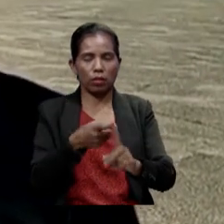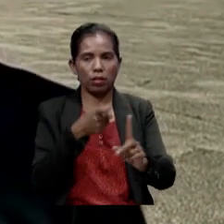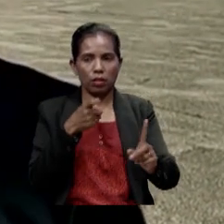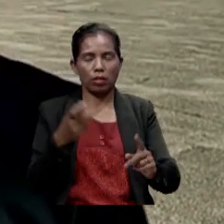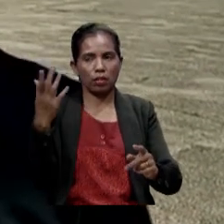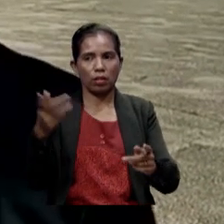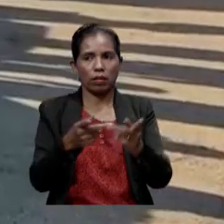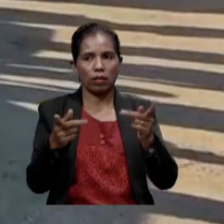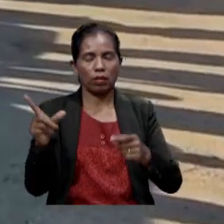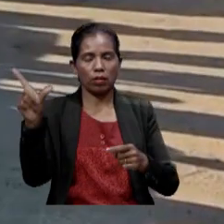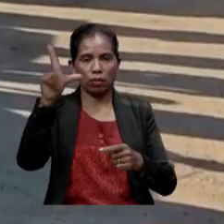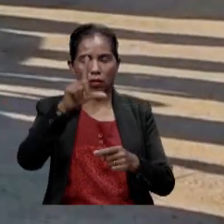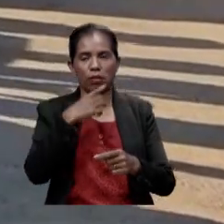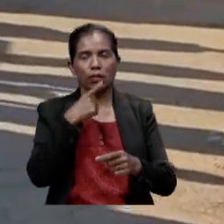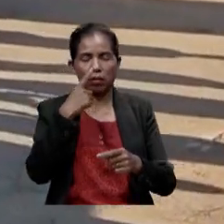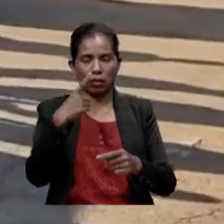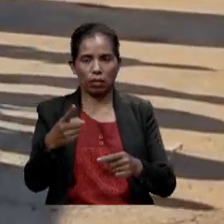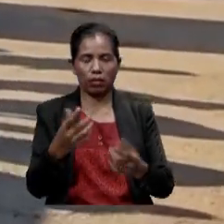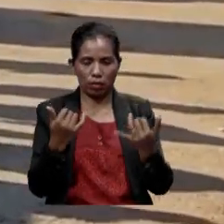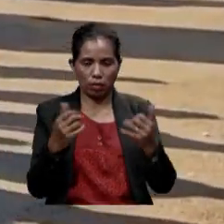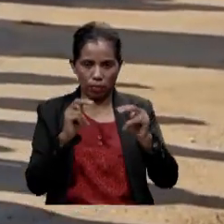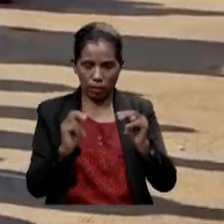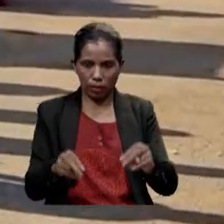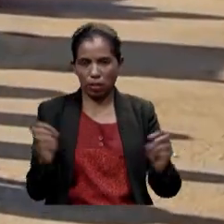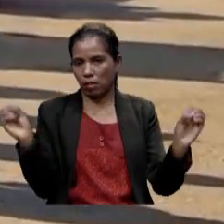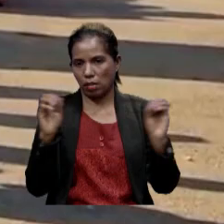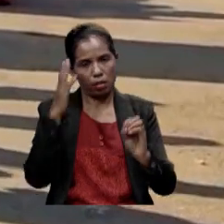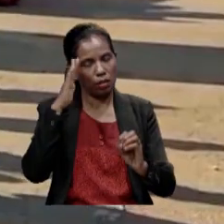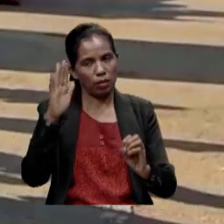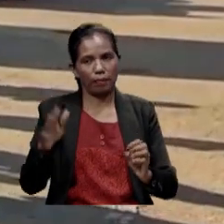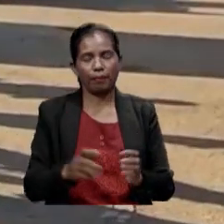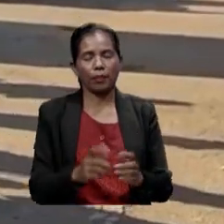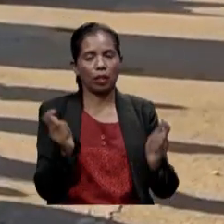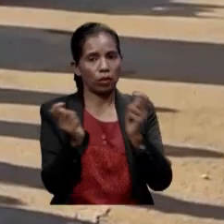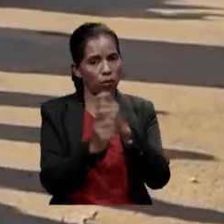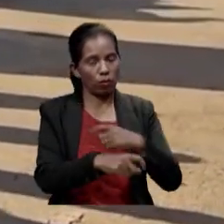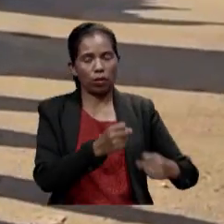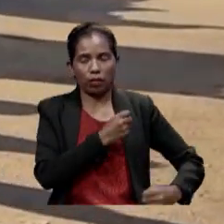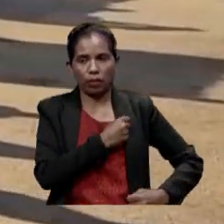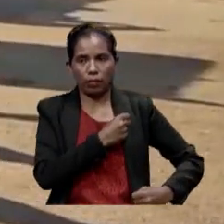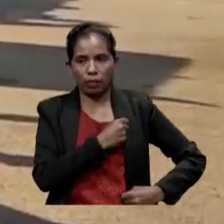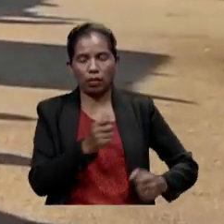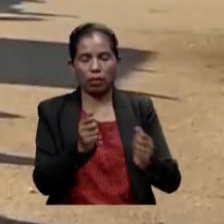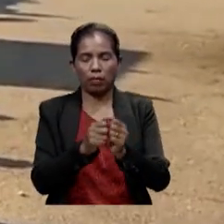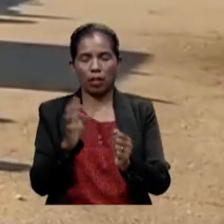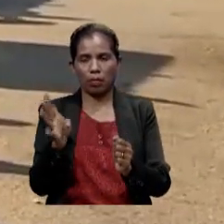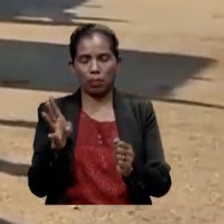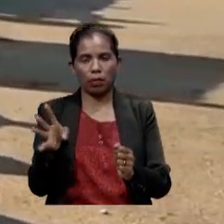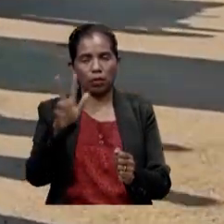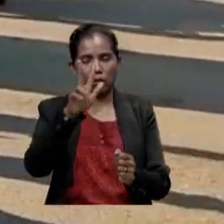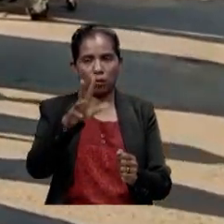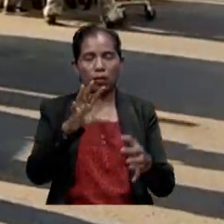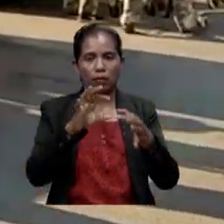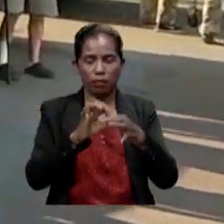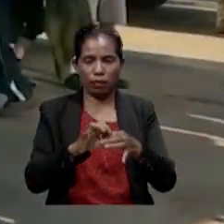iha parte leste Ukraina mebenia paraderu persiju la rekunyese. Troca prisioneru inklui rendisaun hatun resintolu membru